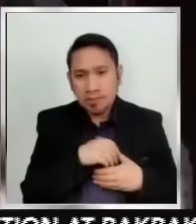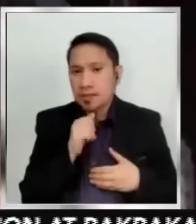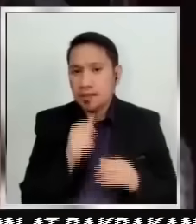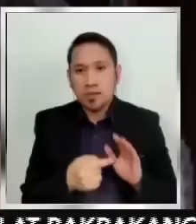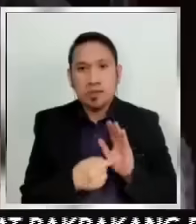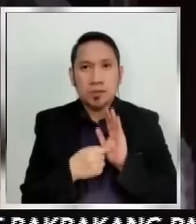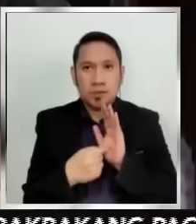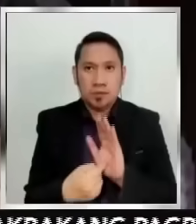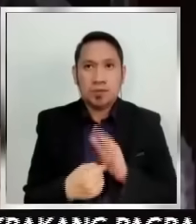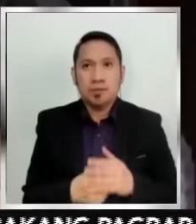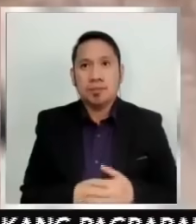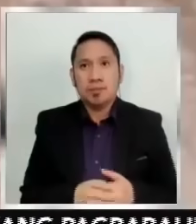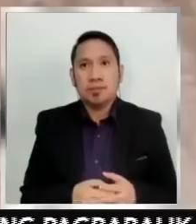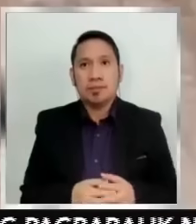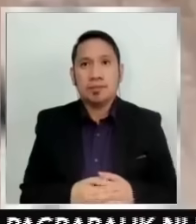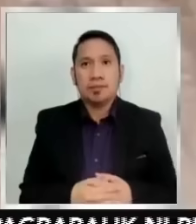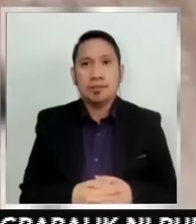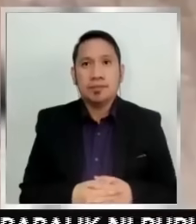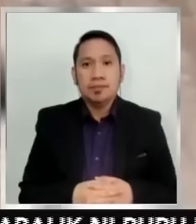basta-basta.